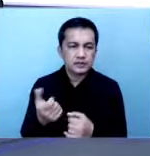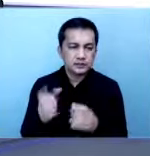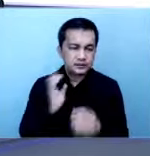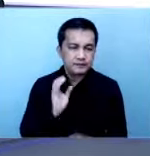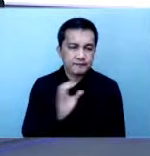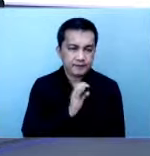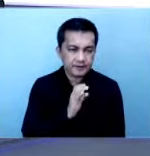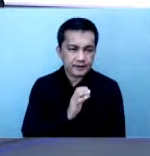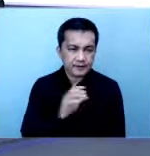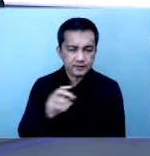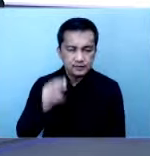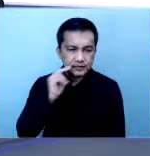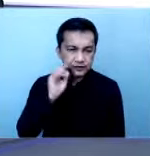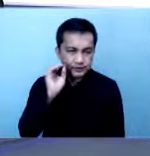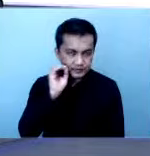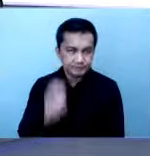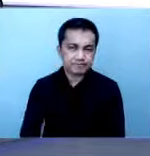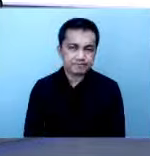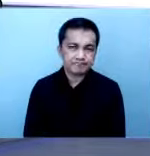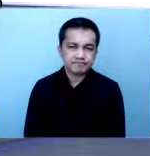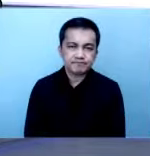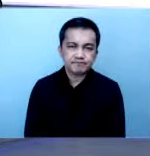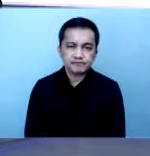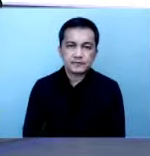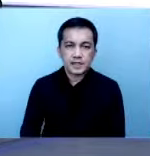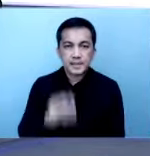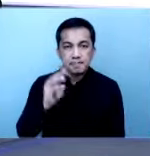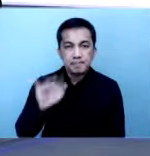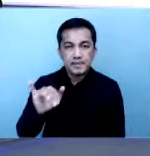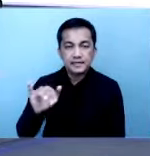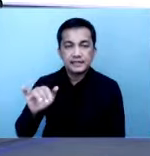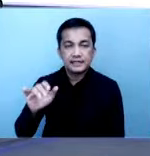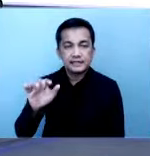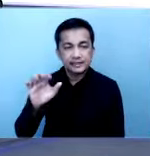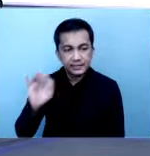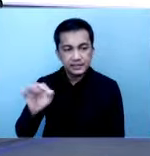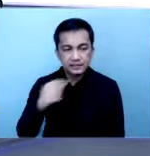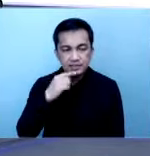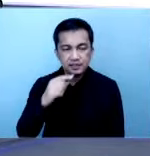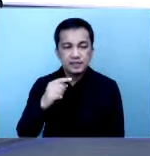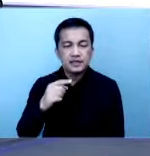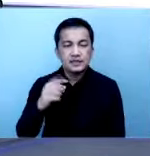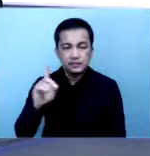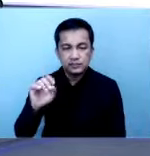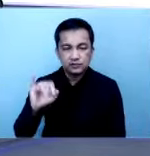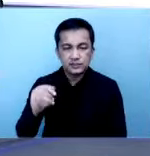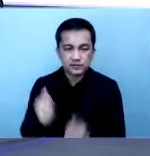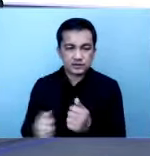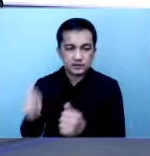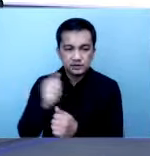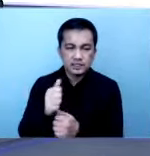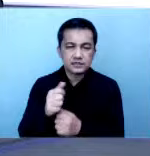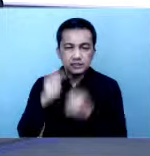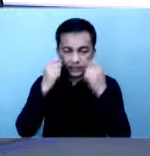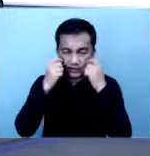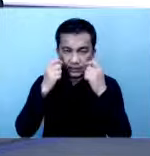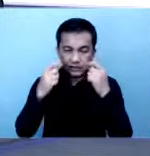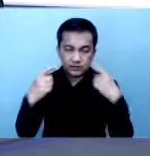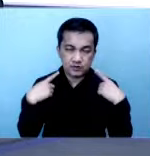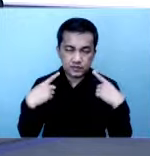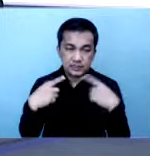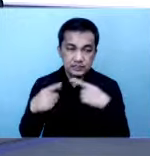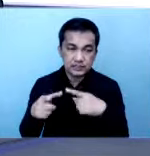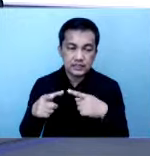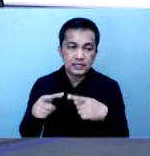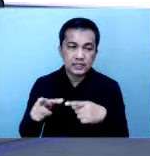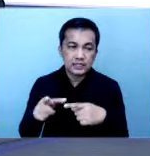ng Negros Oriental. May 9, sinabi ni Justice Secretary Boyeng Remulla na nasa Timor-Leste nga si Teves at nag-a-apply